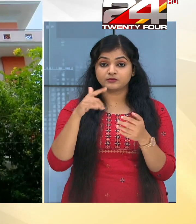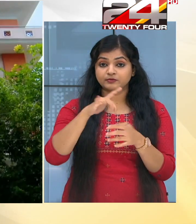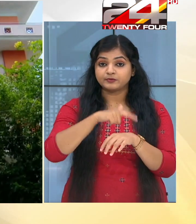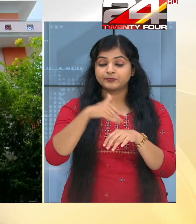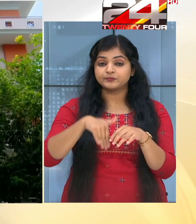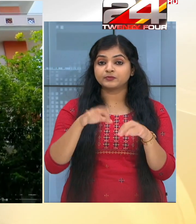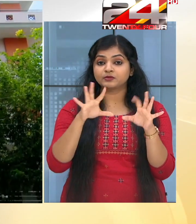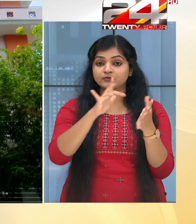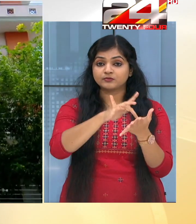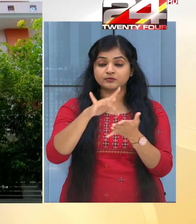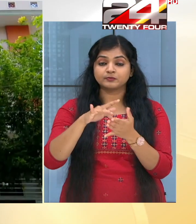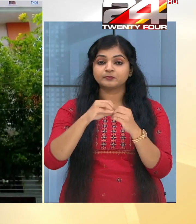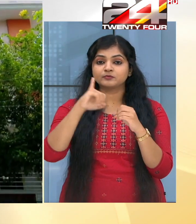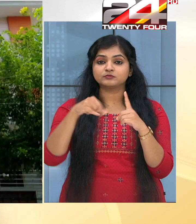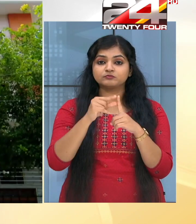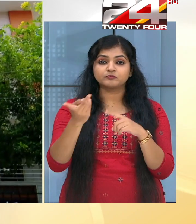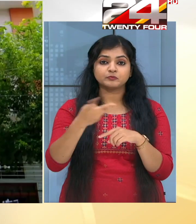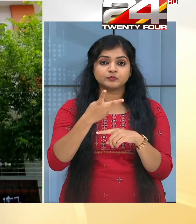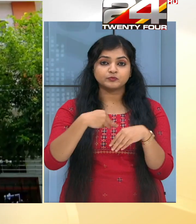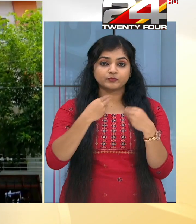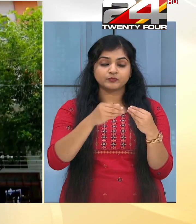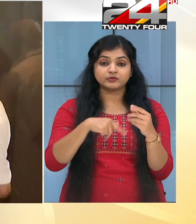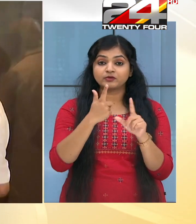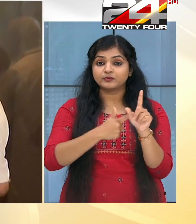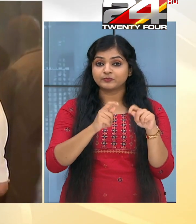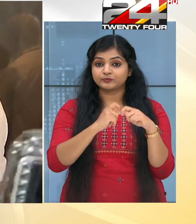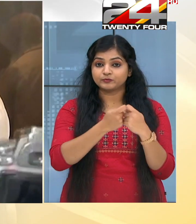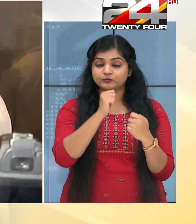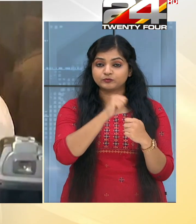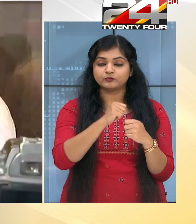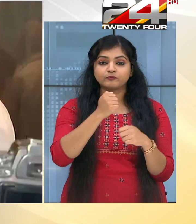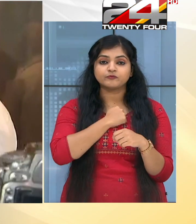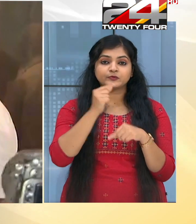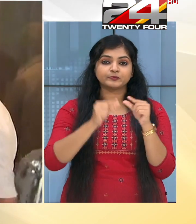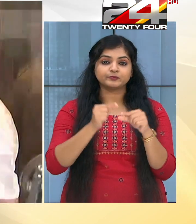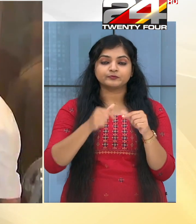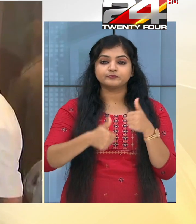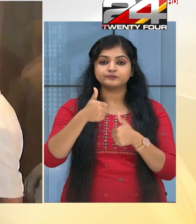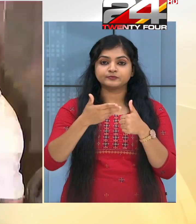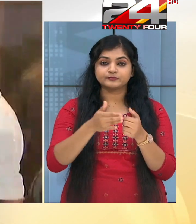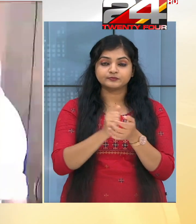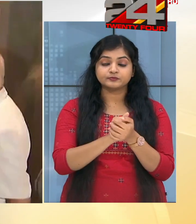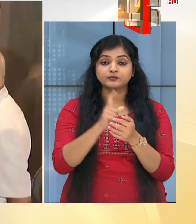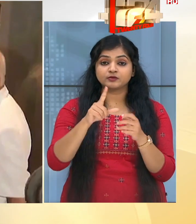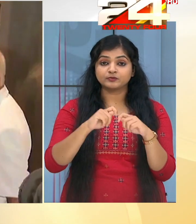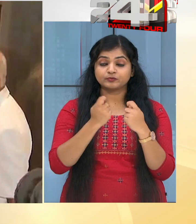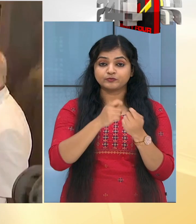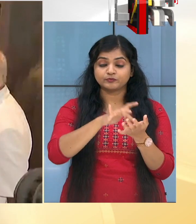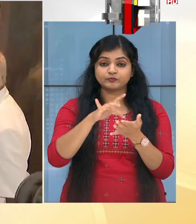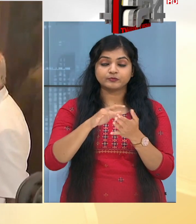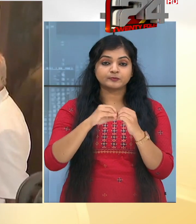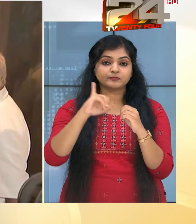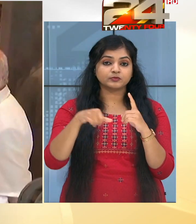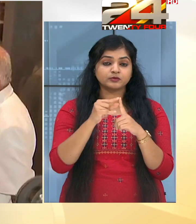ബി ജെ പിക്ക് പാരയായത് യെദ്യൂരപ്പയുടെ മുൻ വിശ്വസ്തരാണ്. ലിംഗായത്ത് സ്വാധീന മേഖലകളിൽ ബി ജെ പിക്ക് വ്യാപക